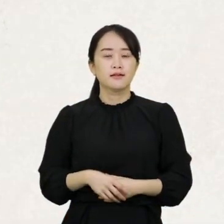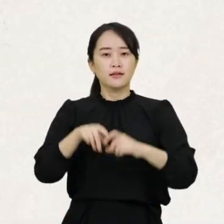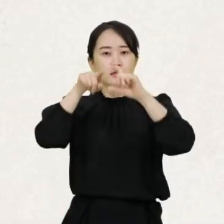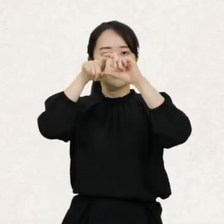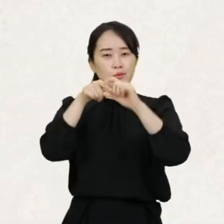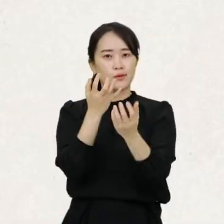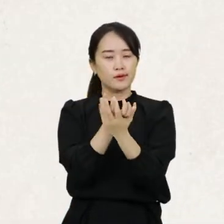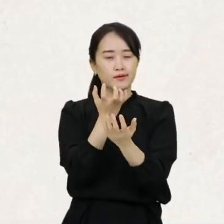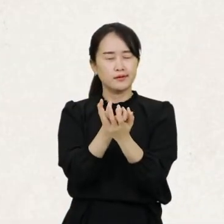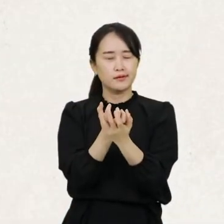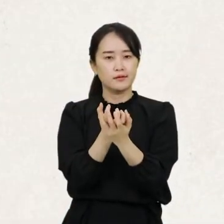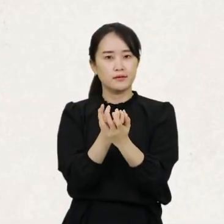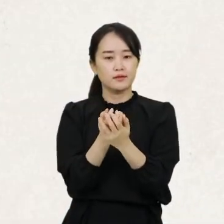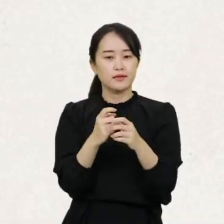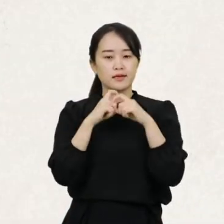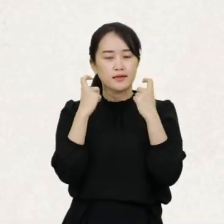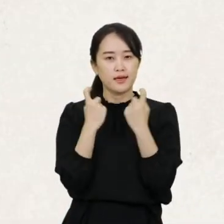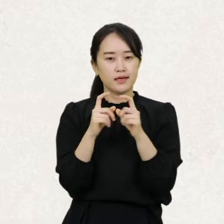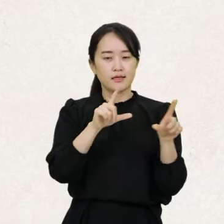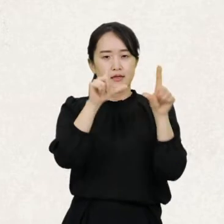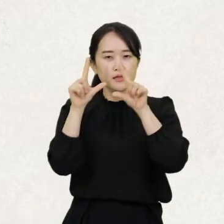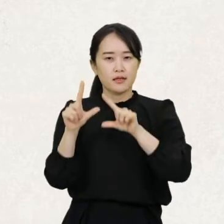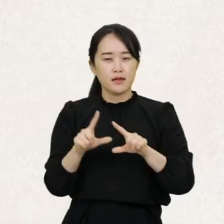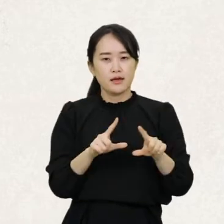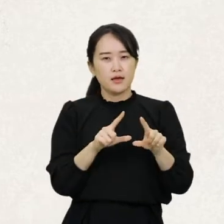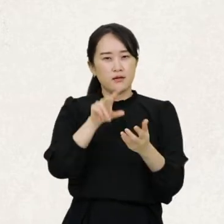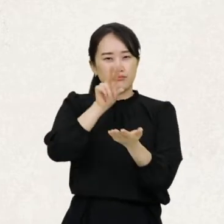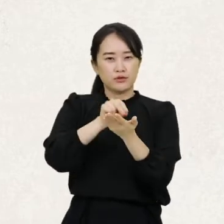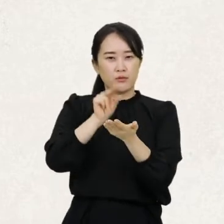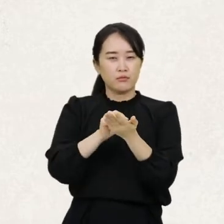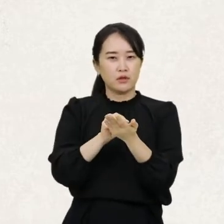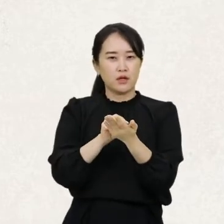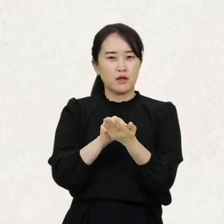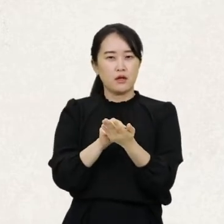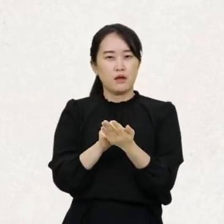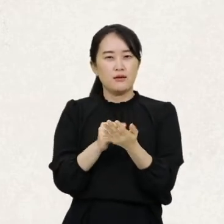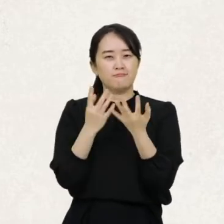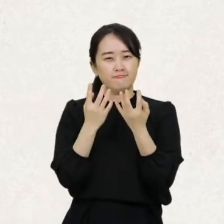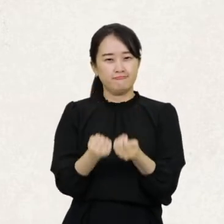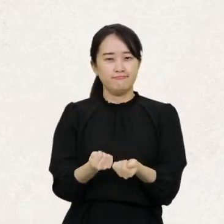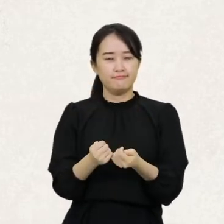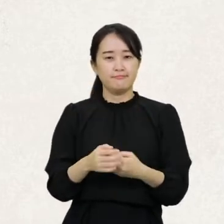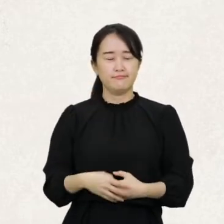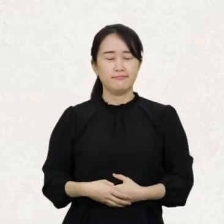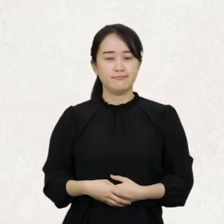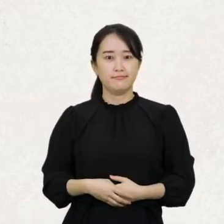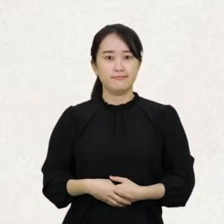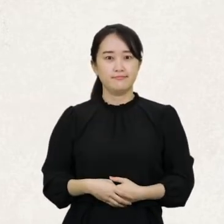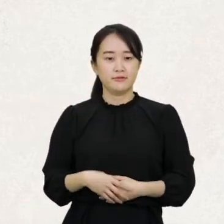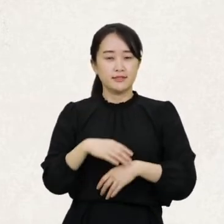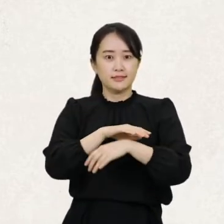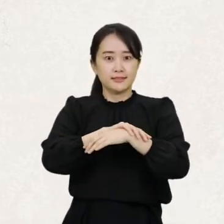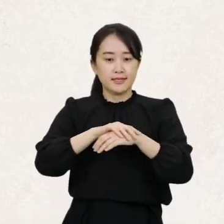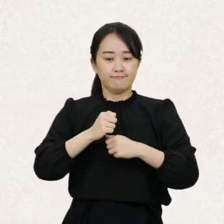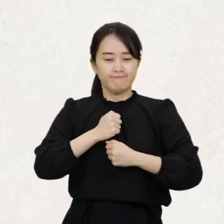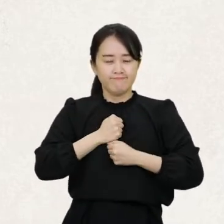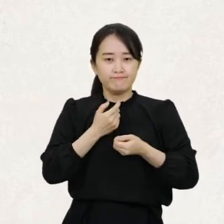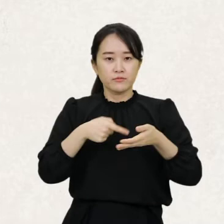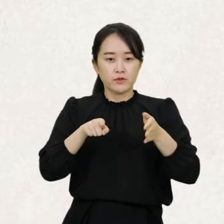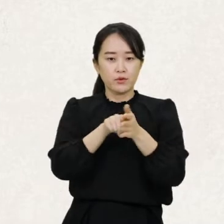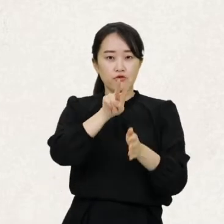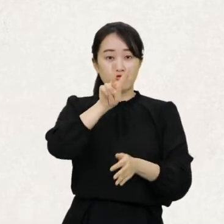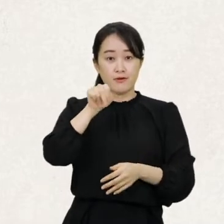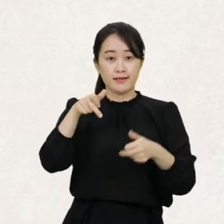통계 유용성과 사생활 침해에 대한 논란은 어제오늘 일이 아니죠. 그 균형을 잘 잡기 위해